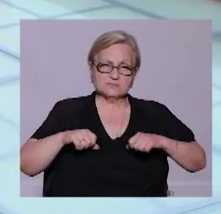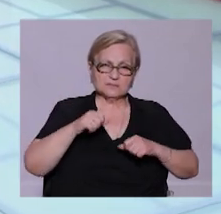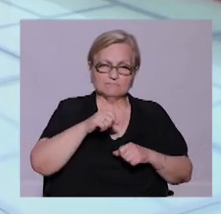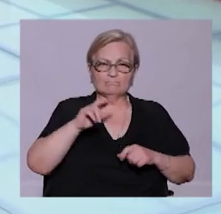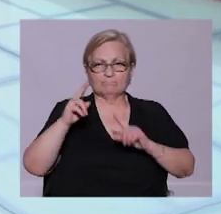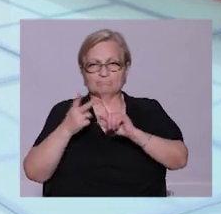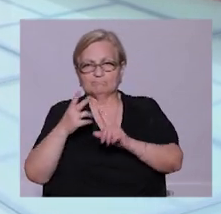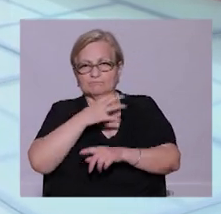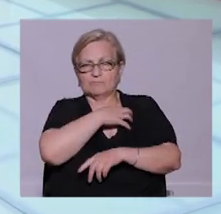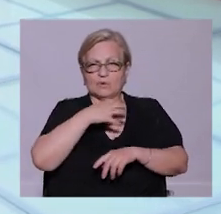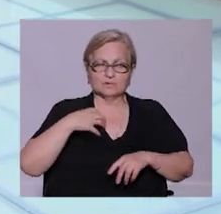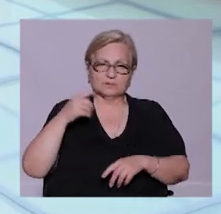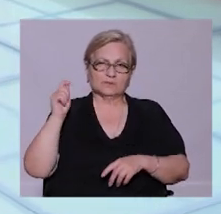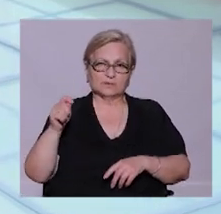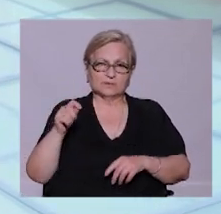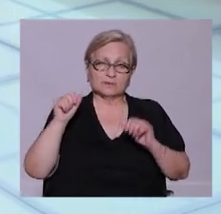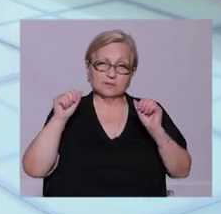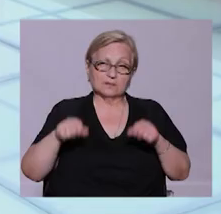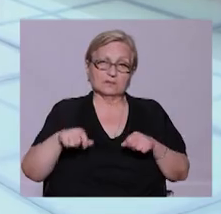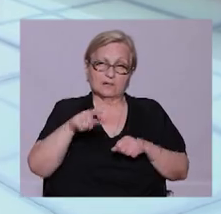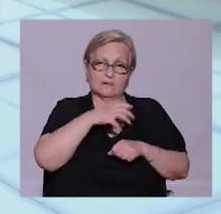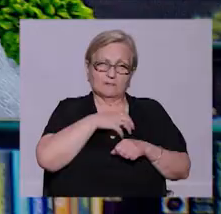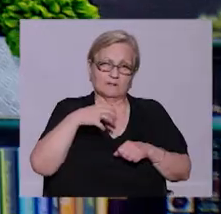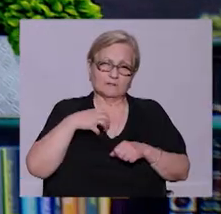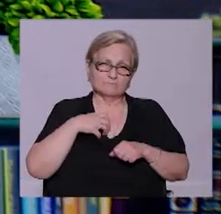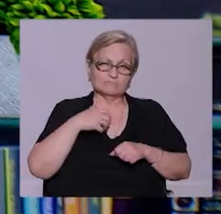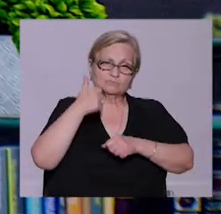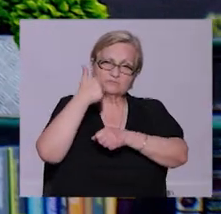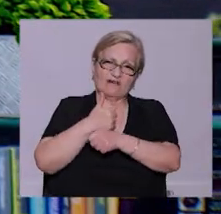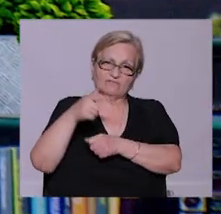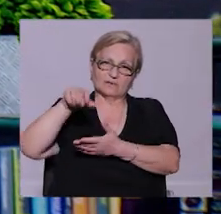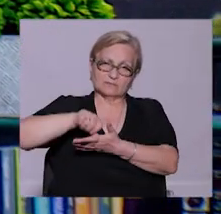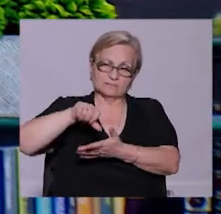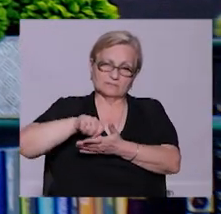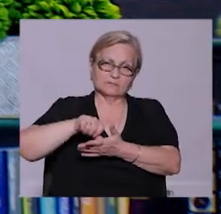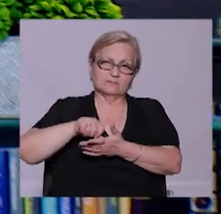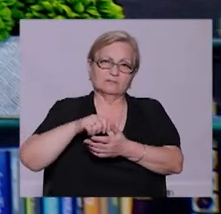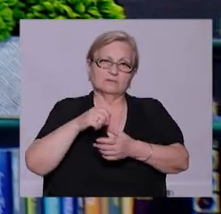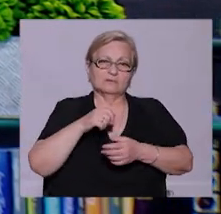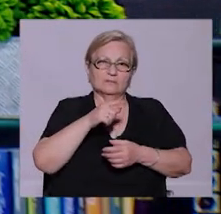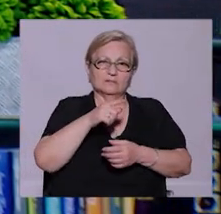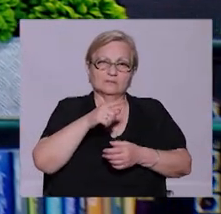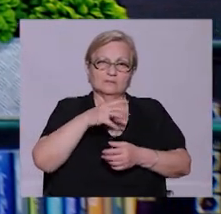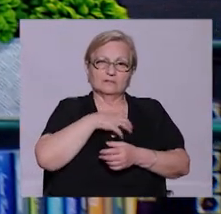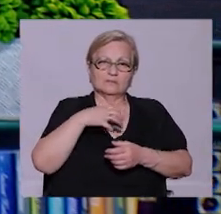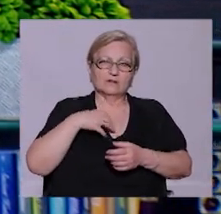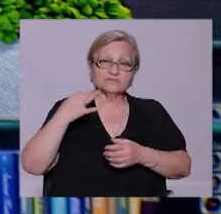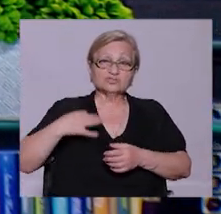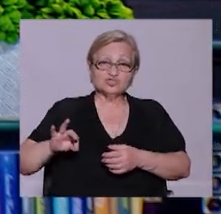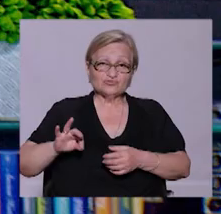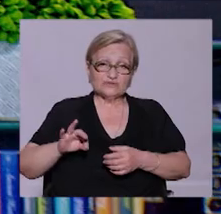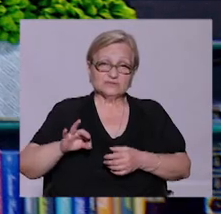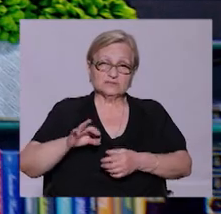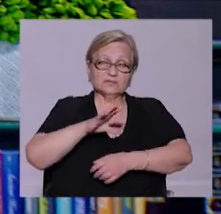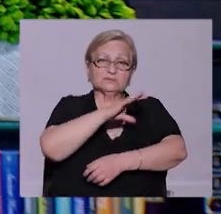მომპარავი, მეორეგან მეფე და მჭედელი. შეიძლება ითქვას, რომ მეფე და მჭედელი მთავარი პერსონაჟებია, ხოლო ხელმწიფის, მეფის ვაჟი